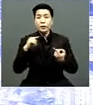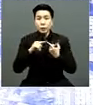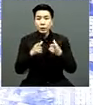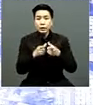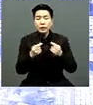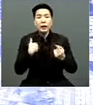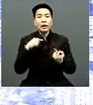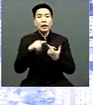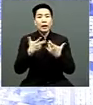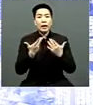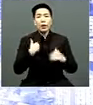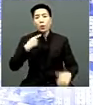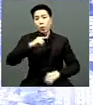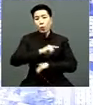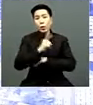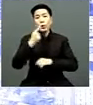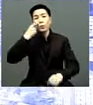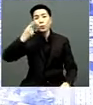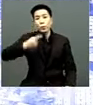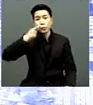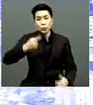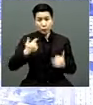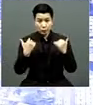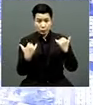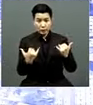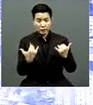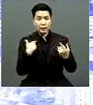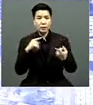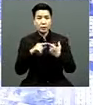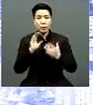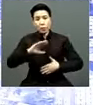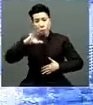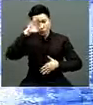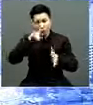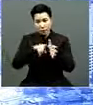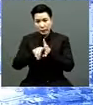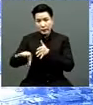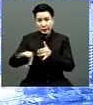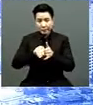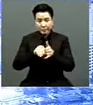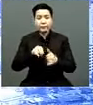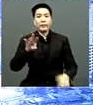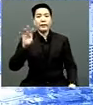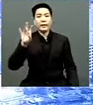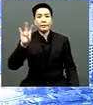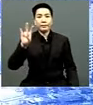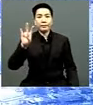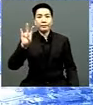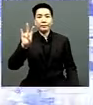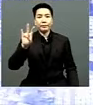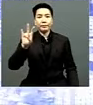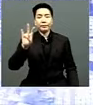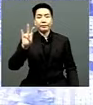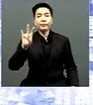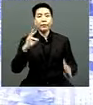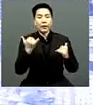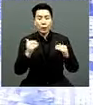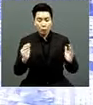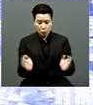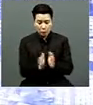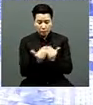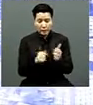การรายงานสถานการณ์ประจำวันก่อนนะครับวันนี้มีรายงานผู้ป่วยใหม่7รายครับทำให้ตัวเลขรวม